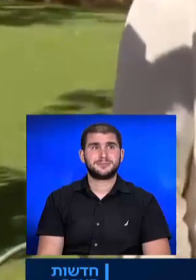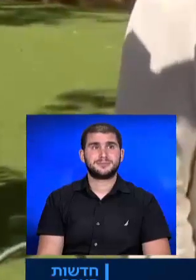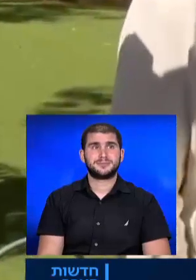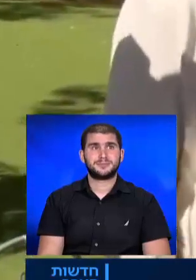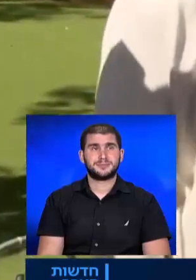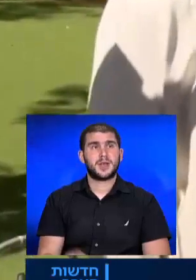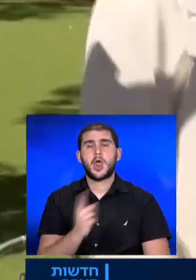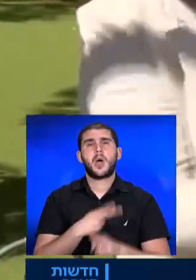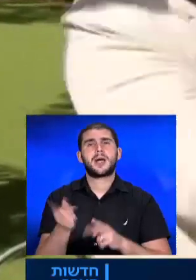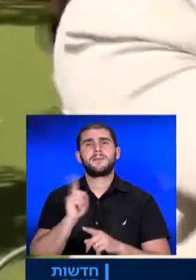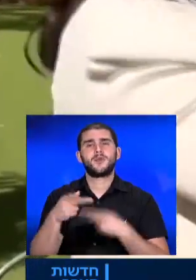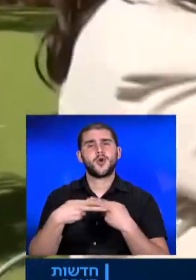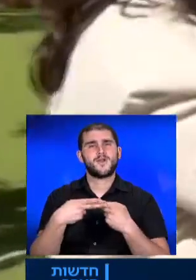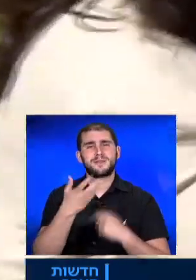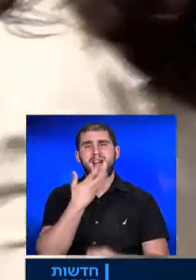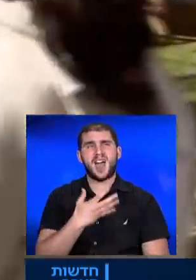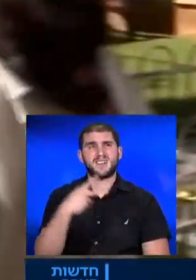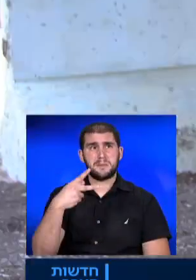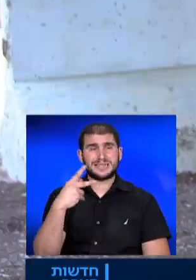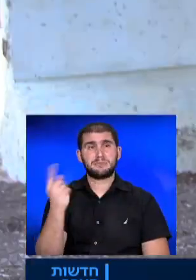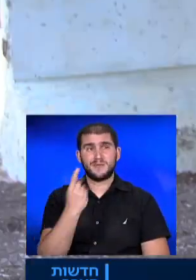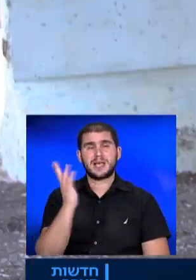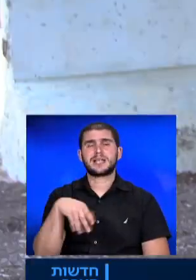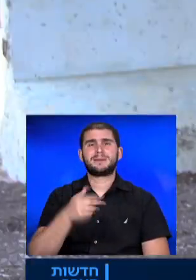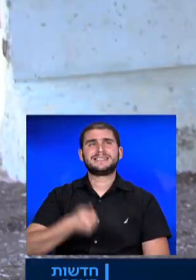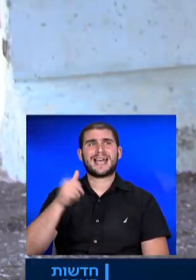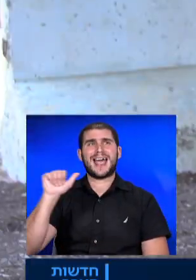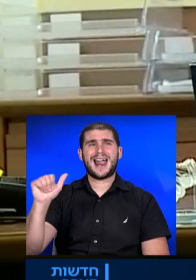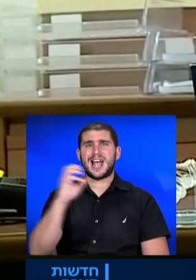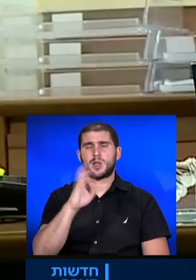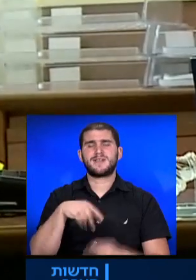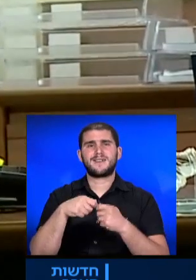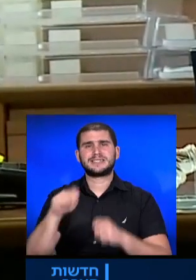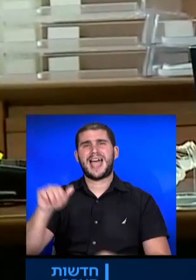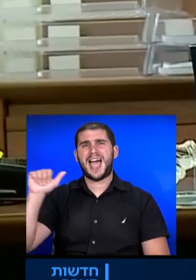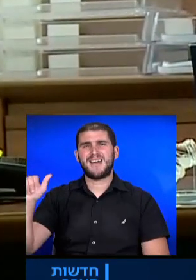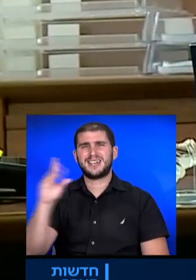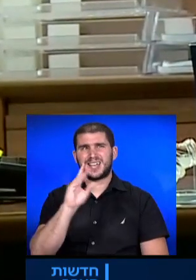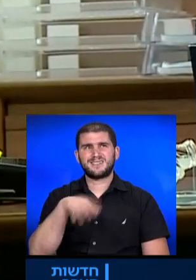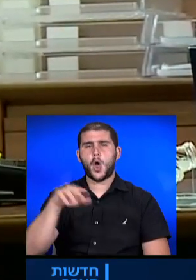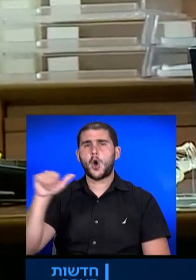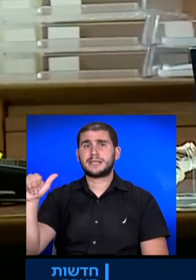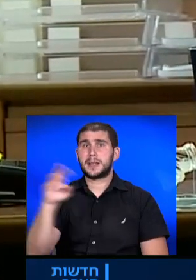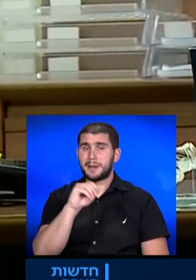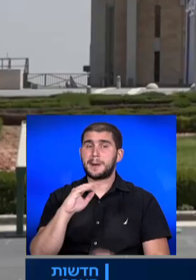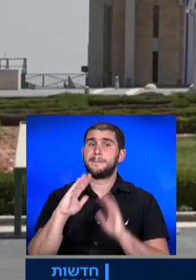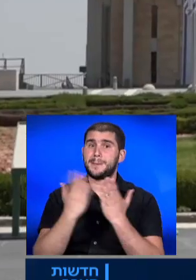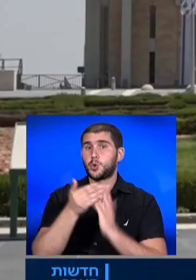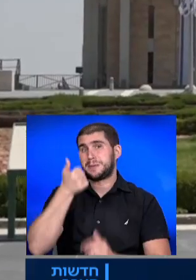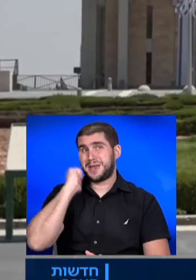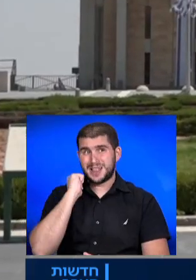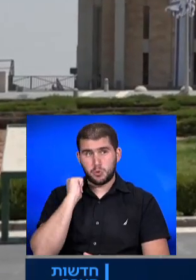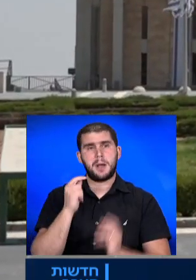ולא רק מי שהתקרבו לרב פרץ מבודדים, השר אלי כהן וחברי הכנסת אבי דיכטר ואוסנת מרק נמצאים בבידוד מאתמול